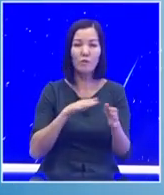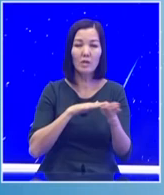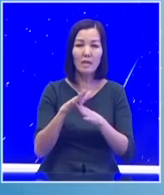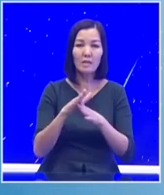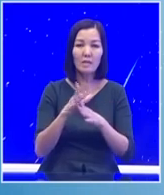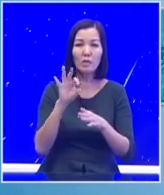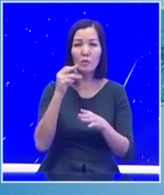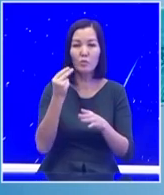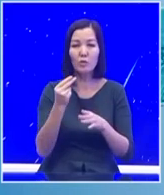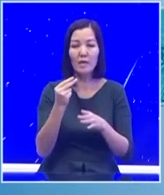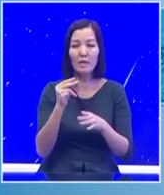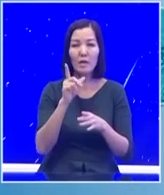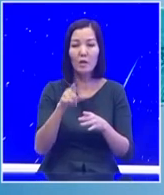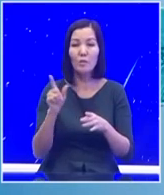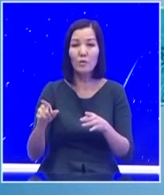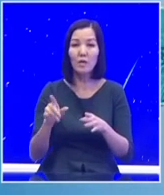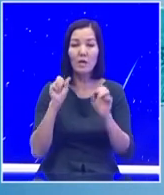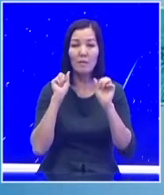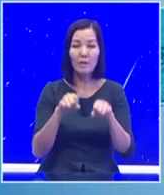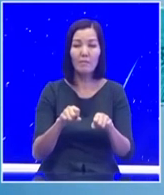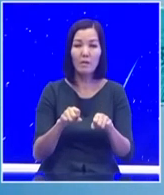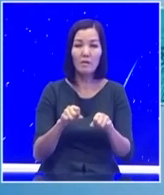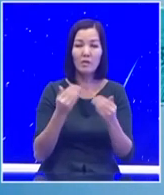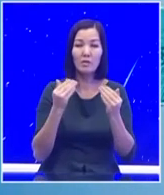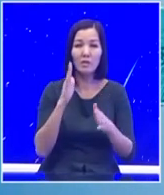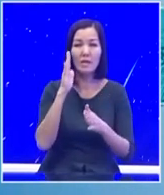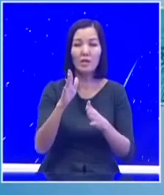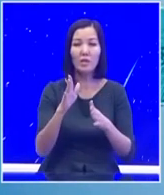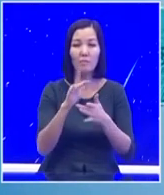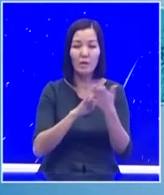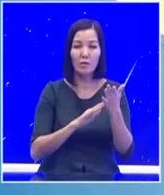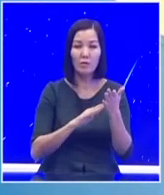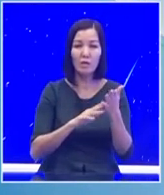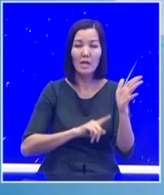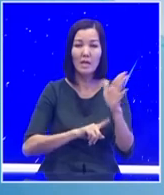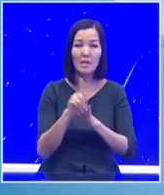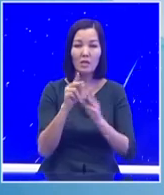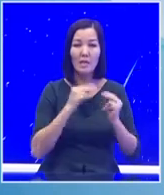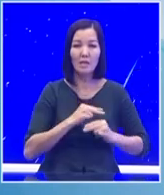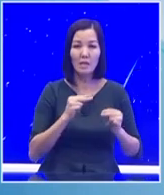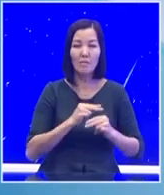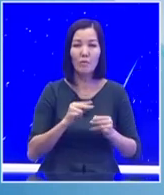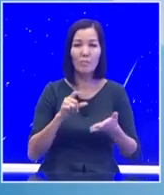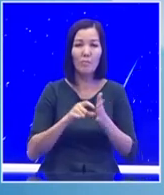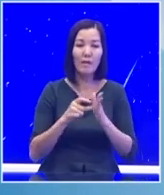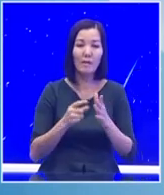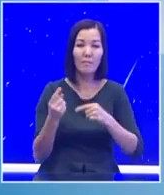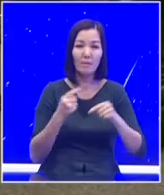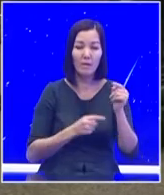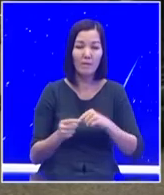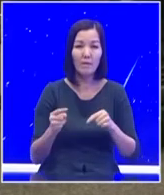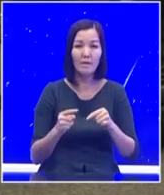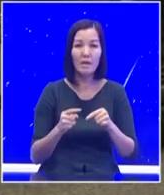реализации социальных идей. К тому же приобретенный опыт поможет в дальнейшем продолжить начинание уже при поддержке Палаты предпринимателей.